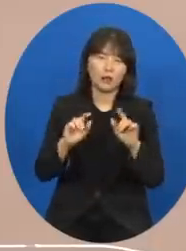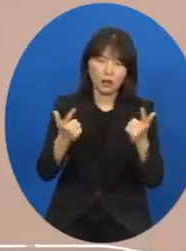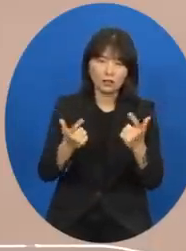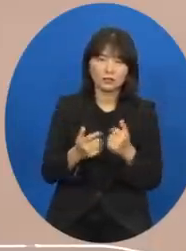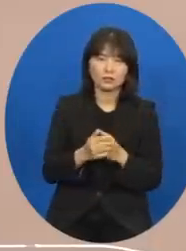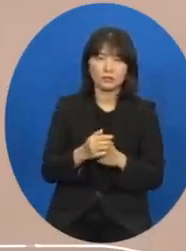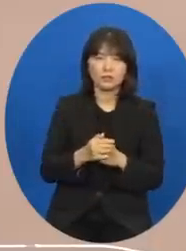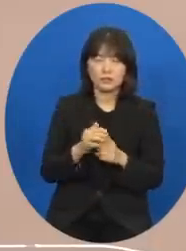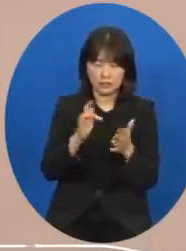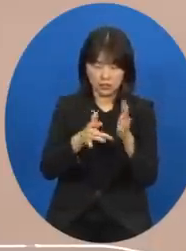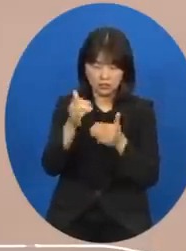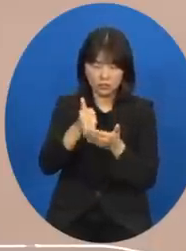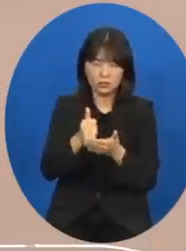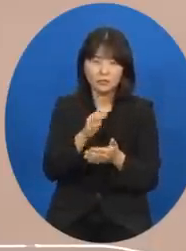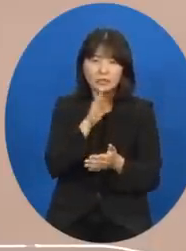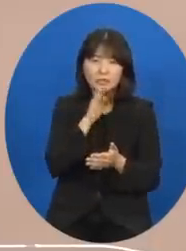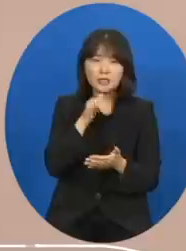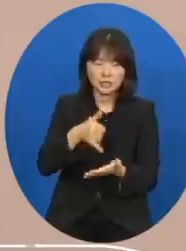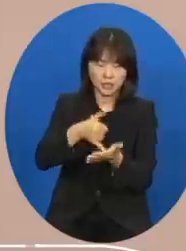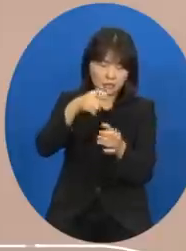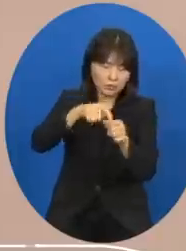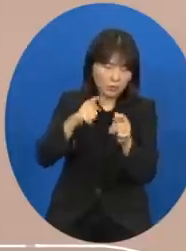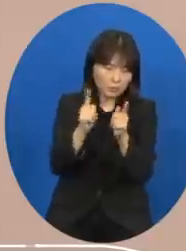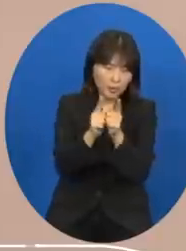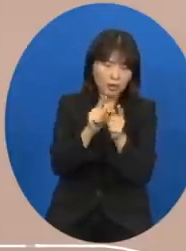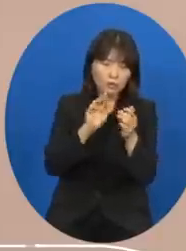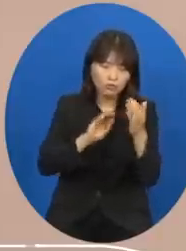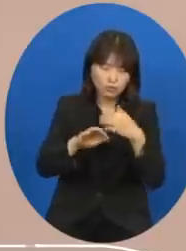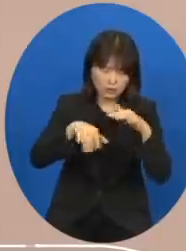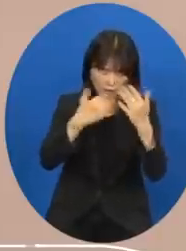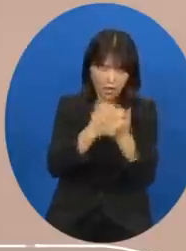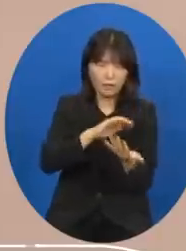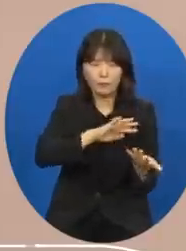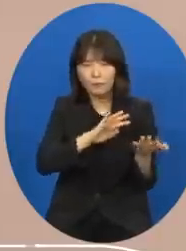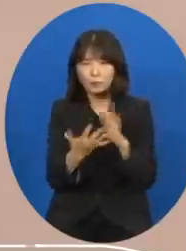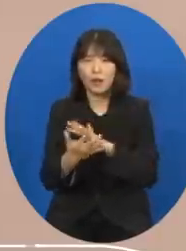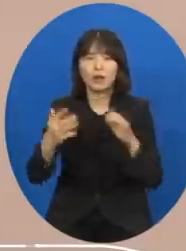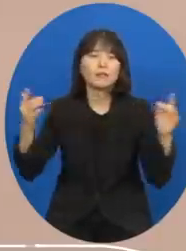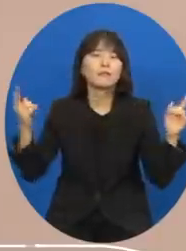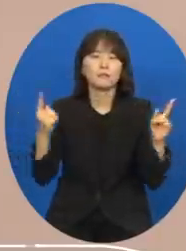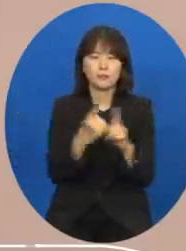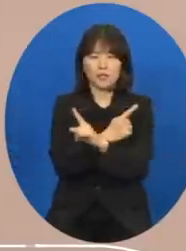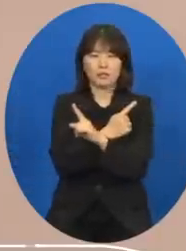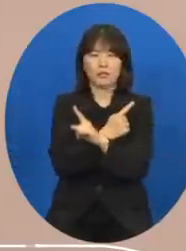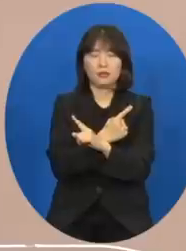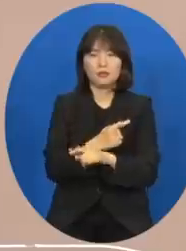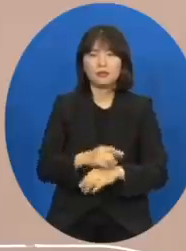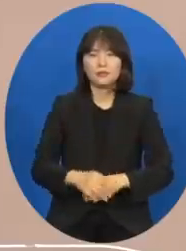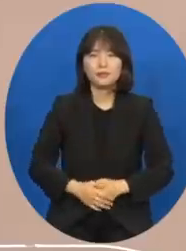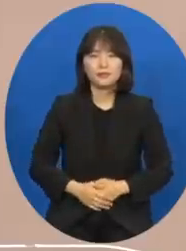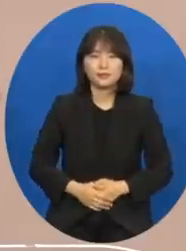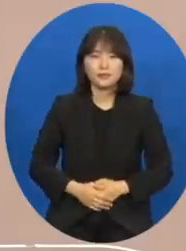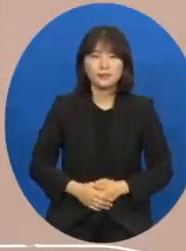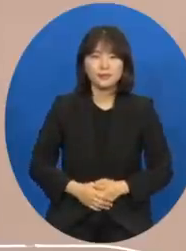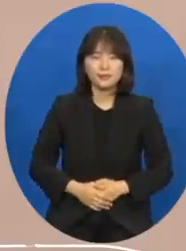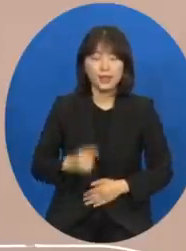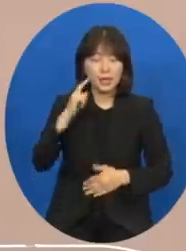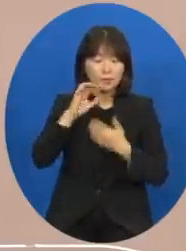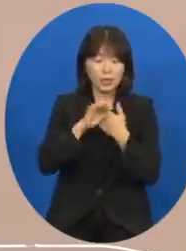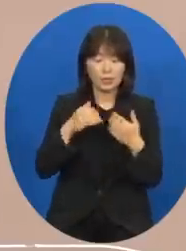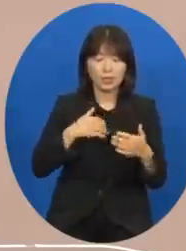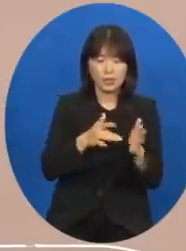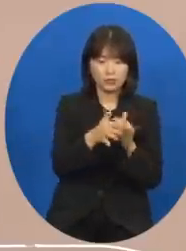진짜 인격적으로 만나고 나면 다 바뀌어요. 완전히 바뀌어요. 만약에 내가 예수를